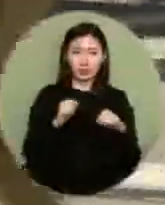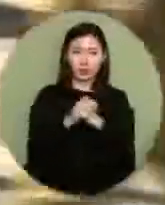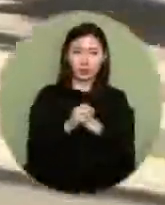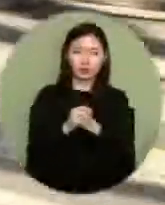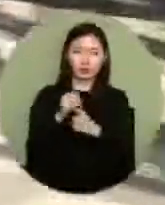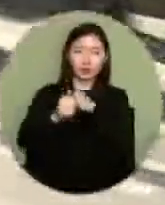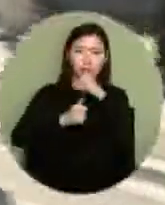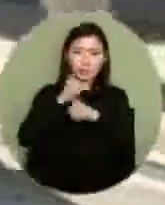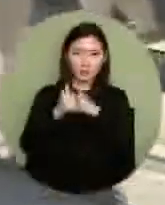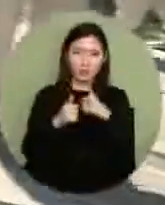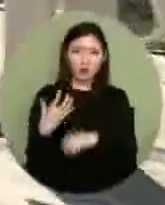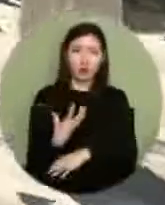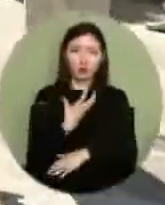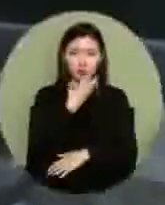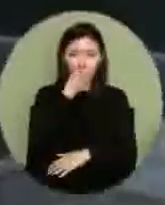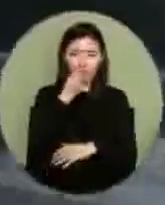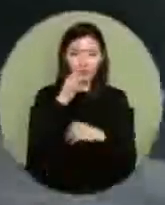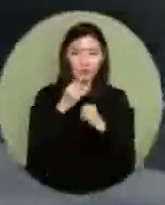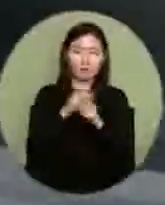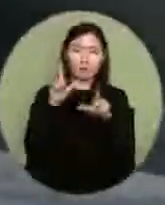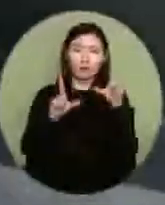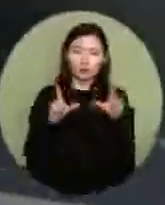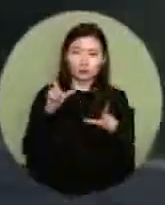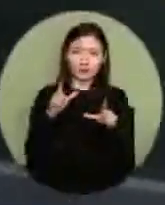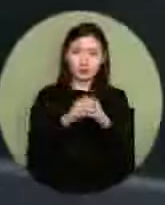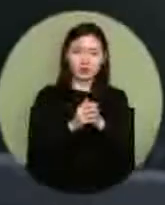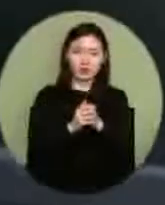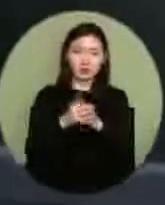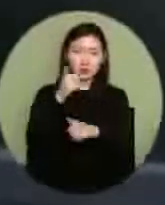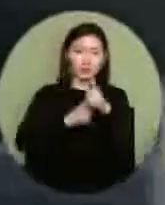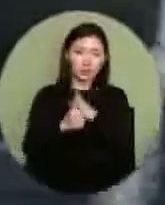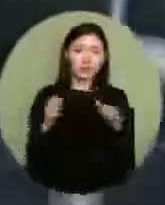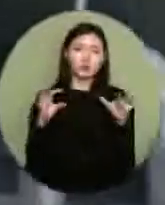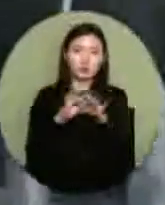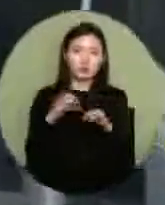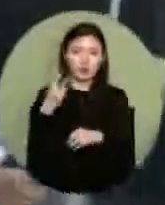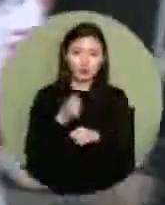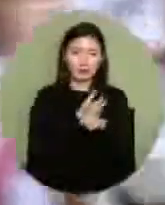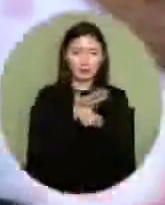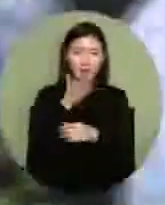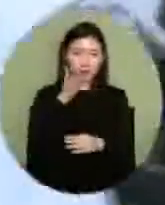애국정신이 후세들의 만세 소리로 전해지고 있습니다. 서울 경기 케이블TV 전병천입니다.